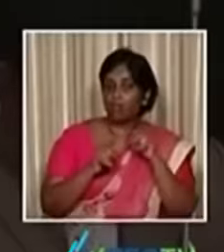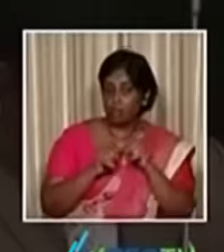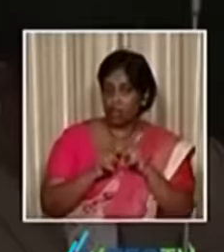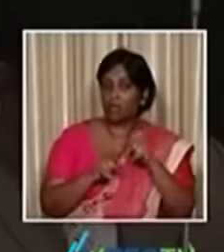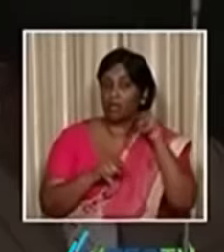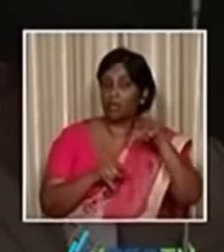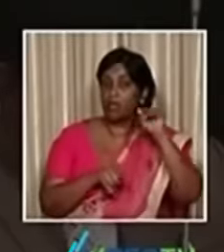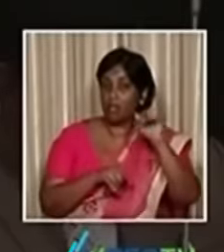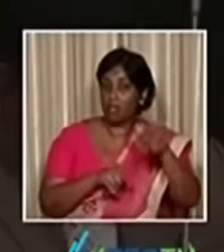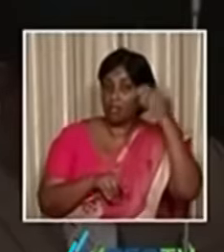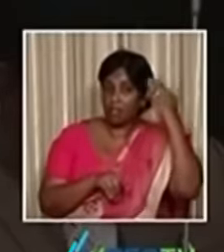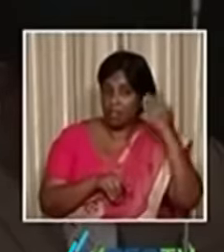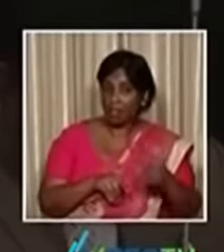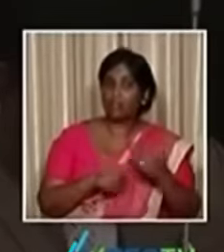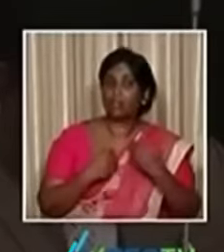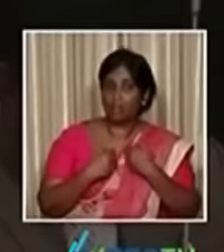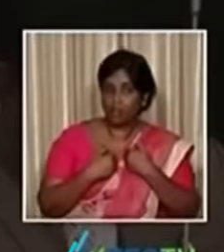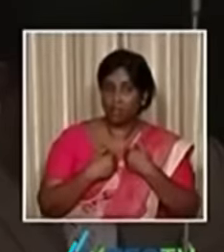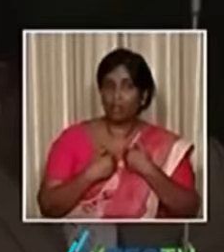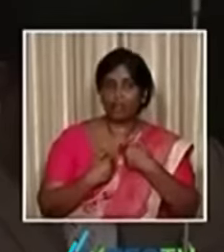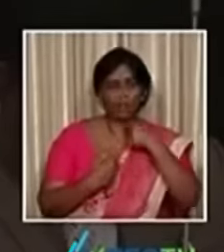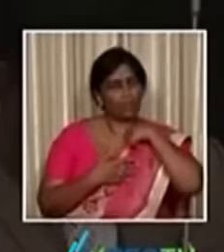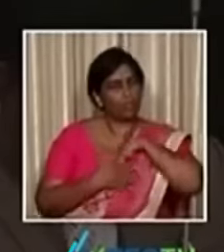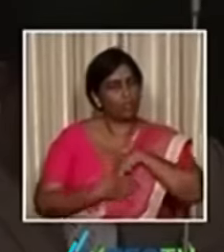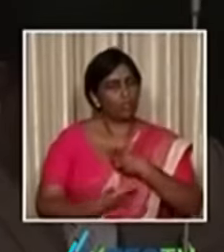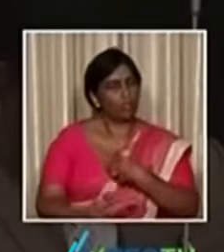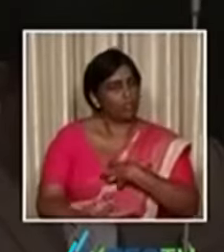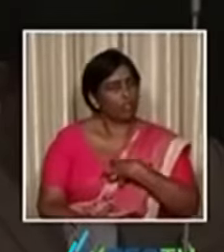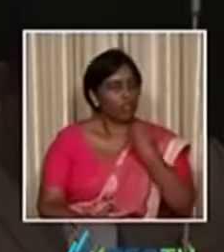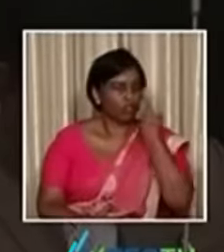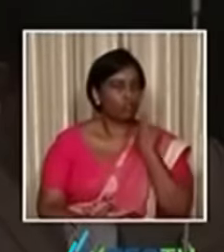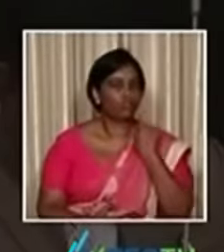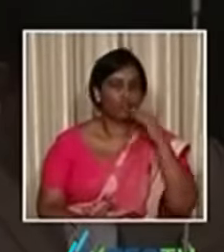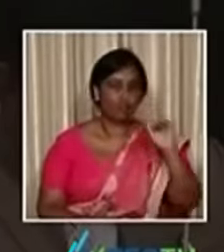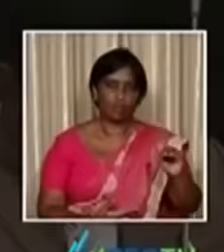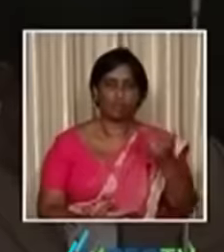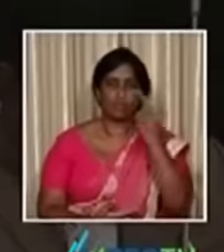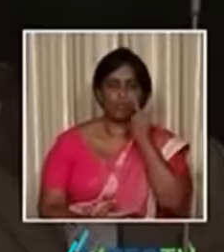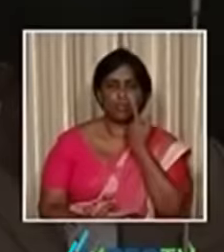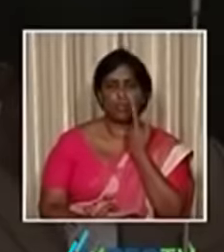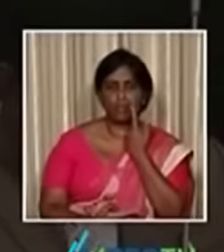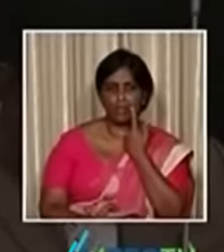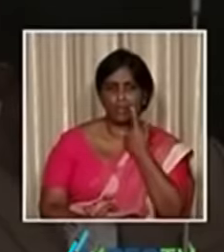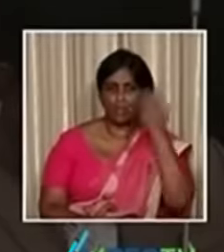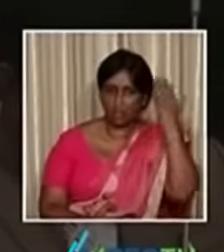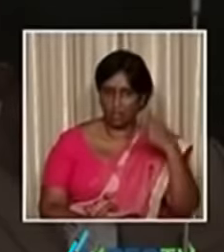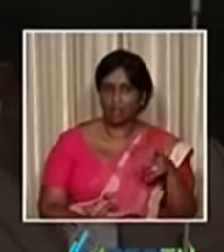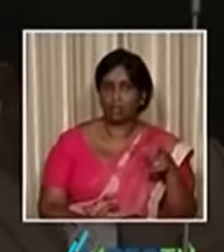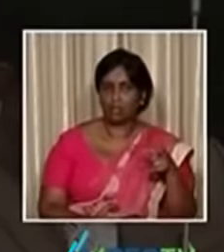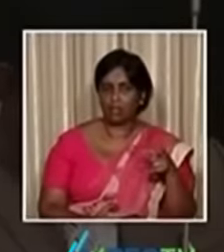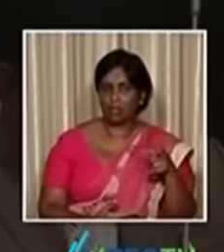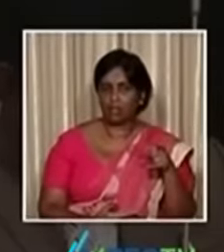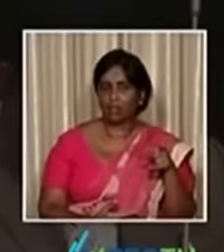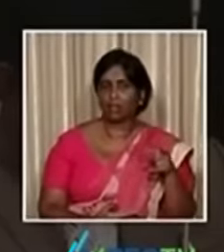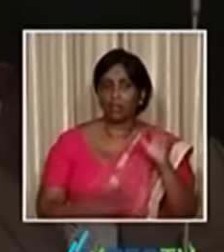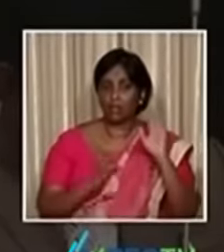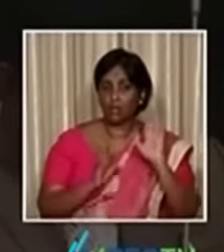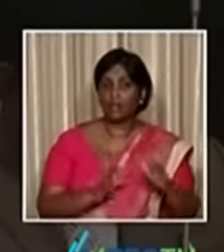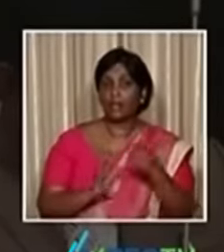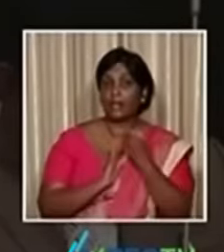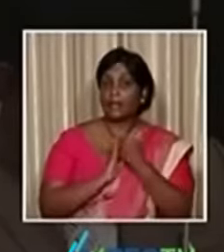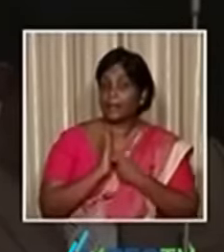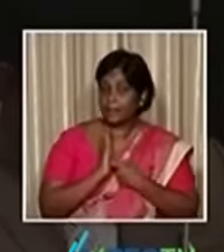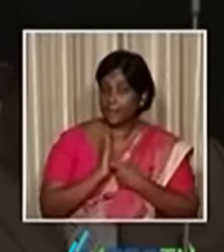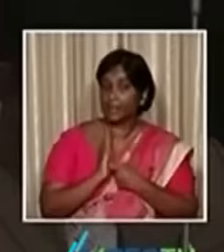ඒ ළමයාගේ මරණය ගැන අපිත් හද පත්ලෙන් කනගාටු වෙනවා. අහිංසක දරුවෙක්ව නැති වුණා කියලා. නමුත් ඒක